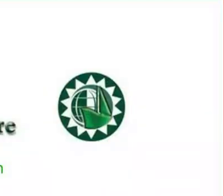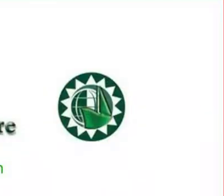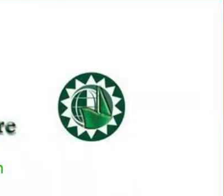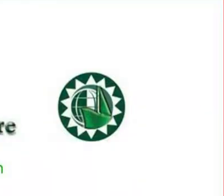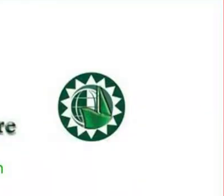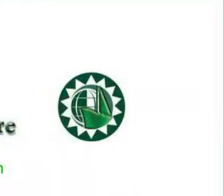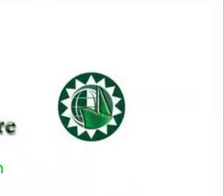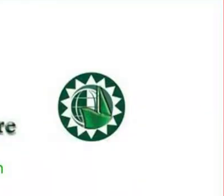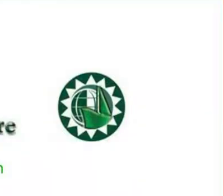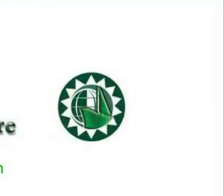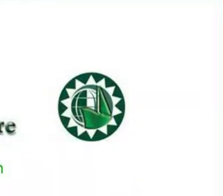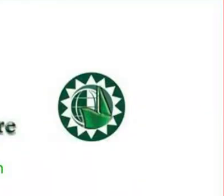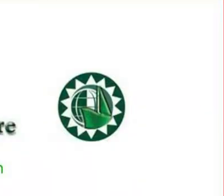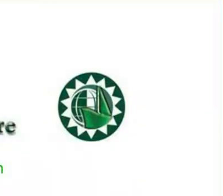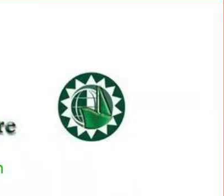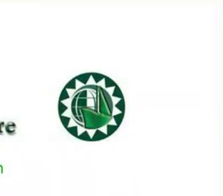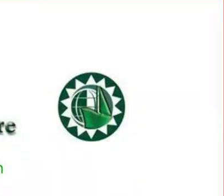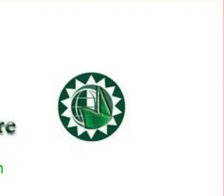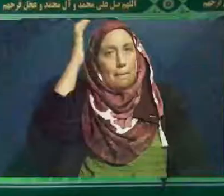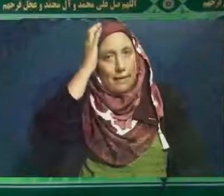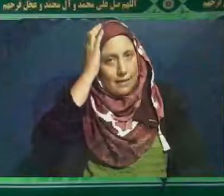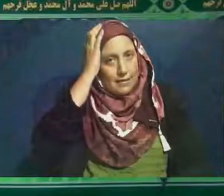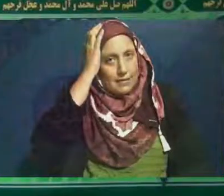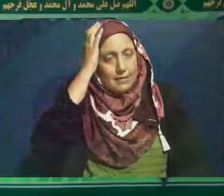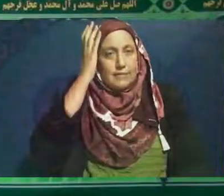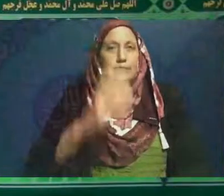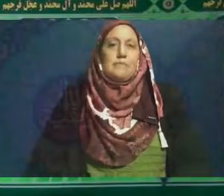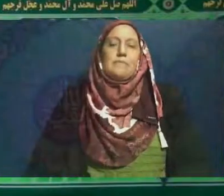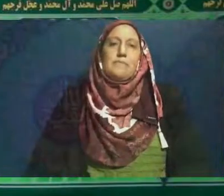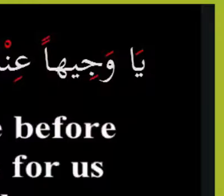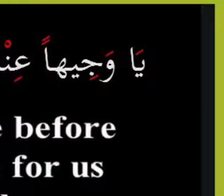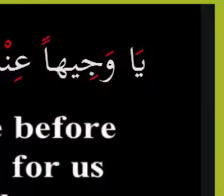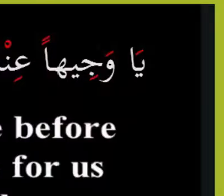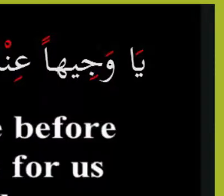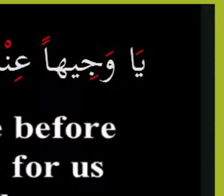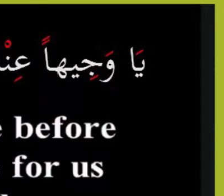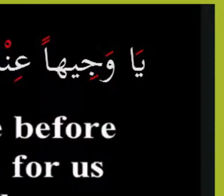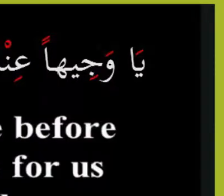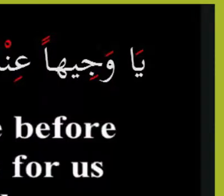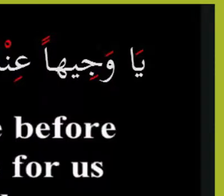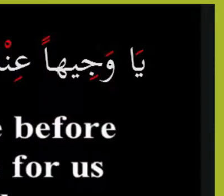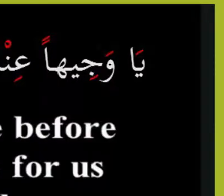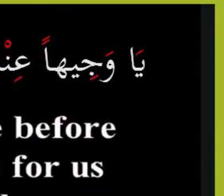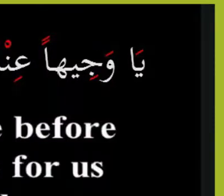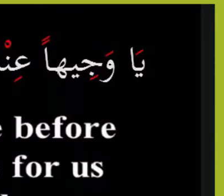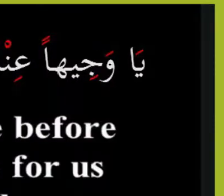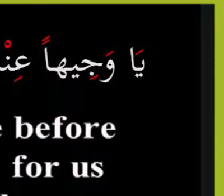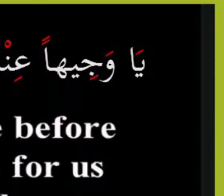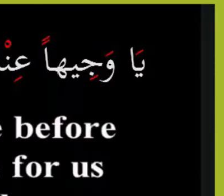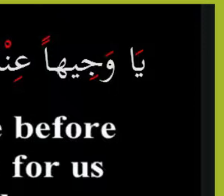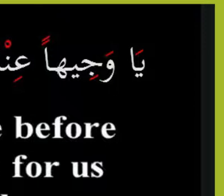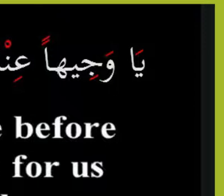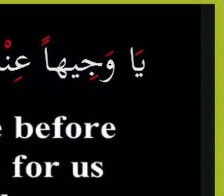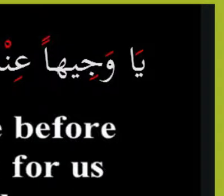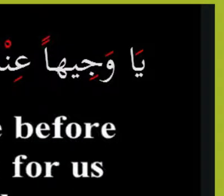وأرواح العالمين لمقدمه الفداء يا وجيها عند الله اشفع لنا عند